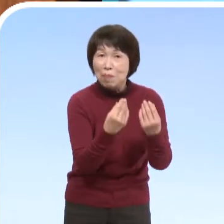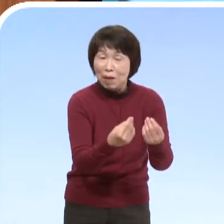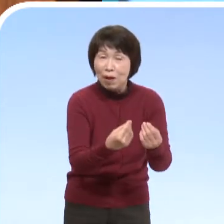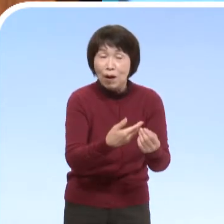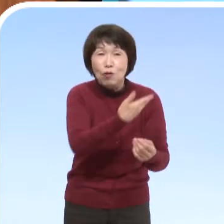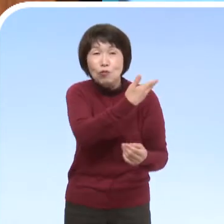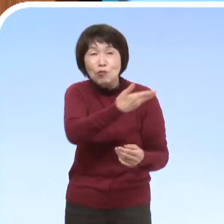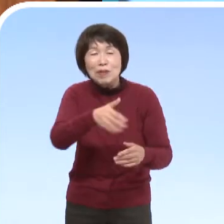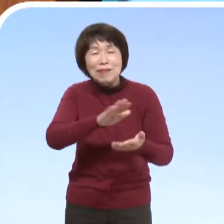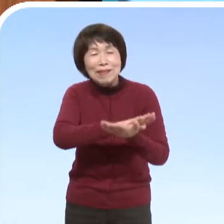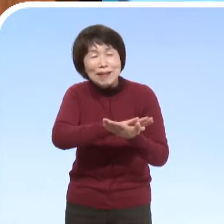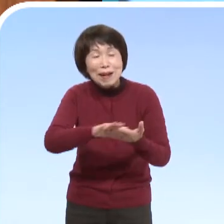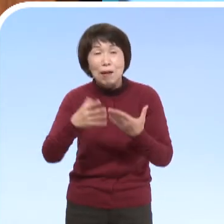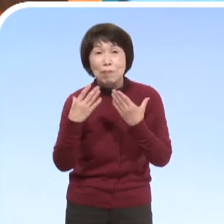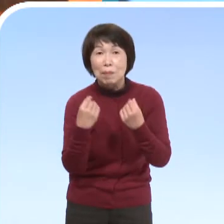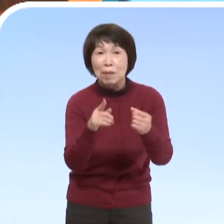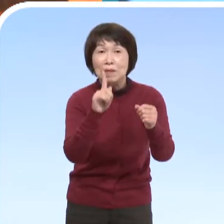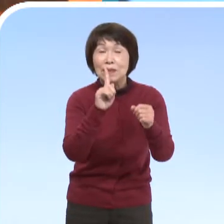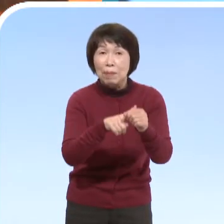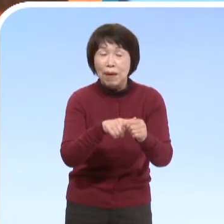各地で開催されています。